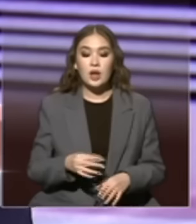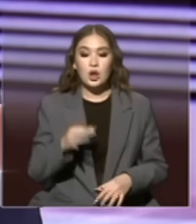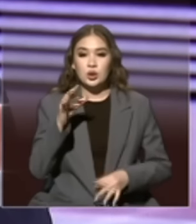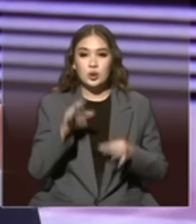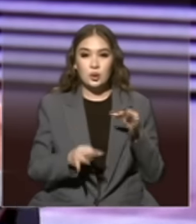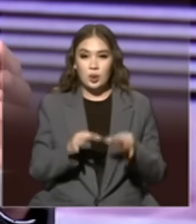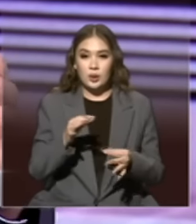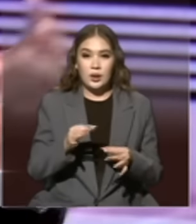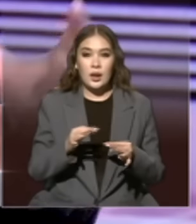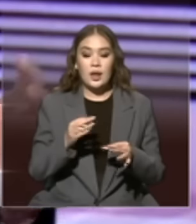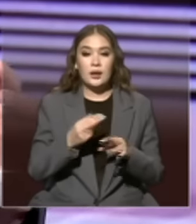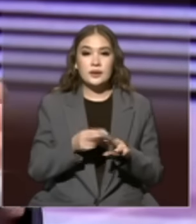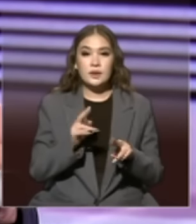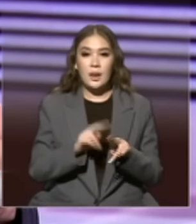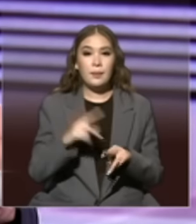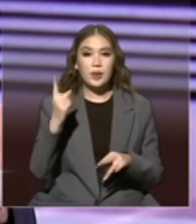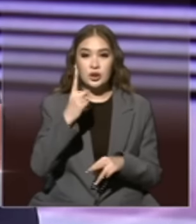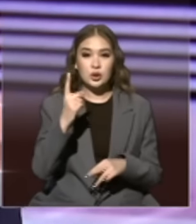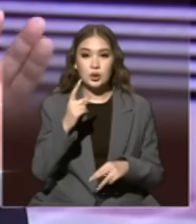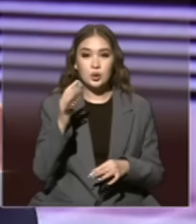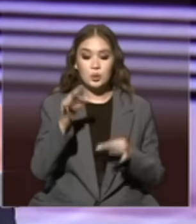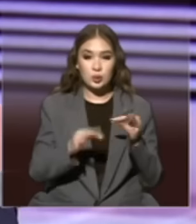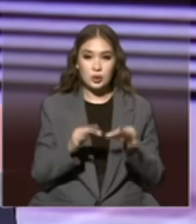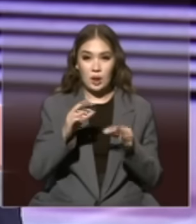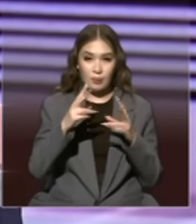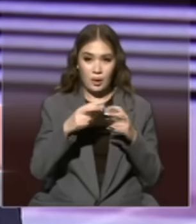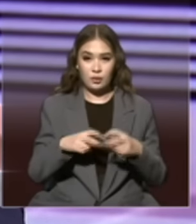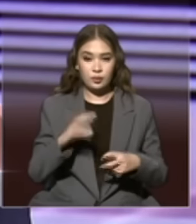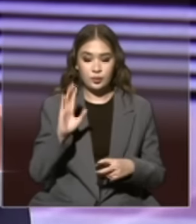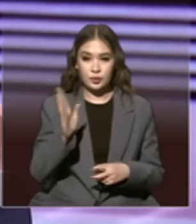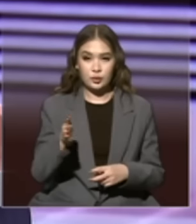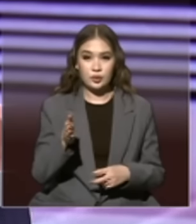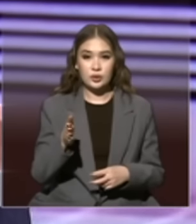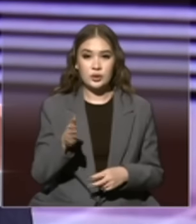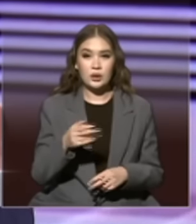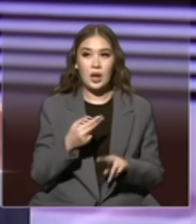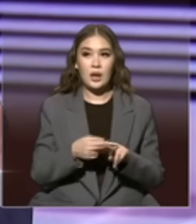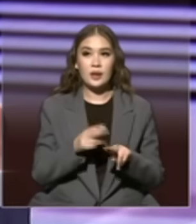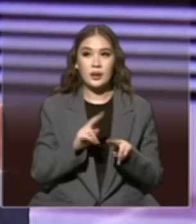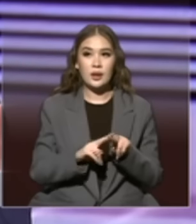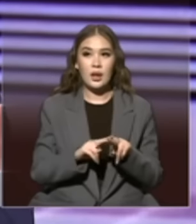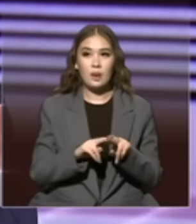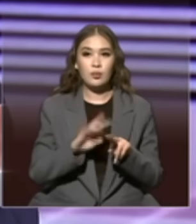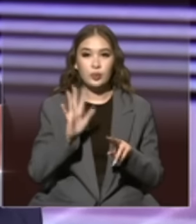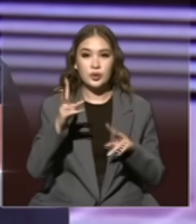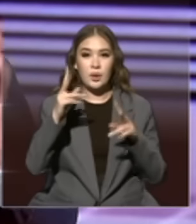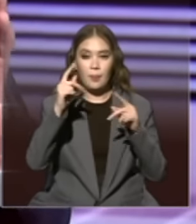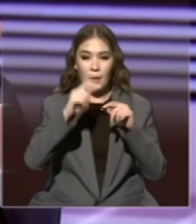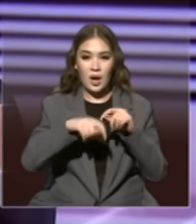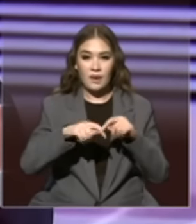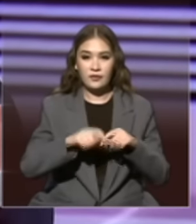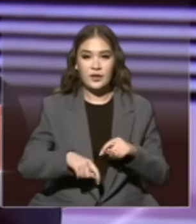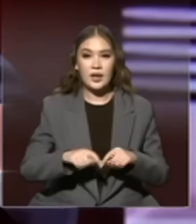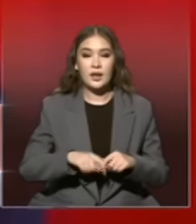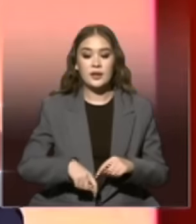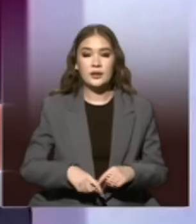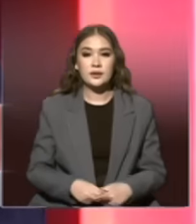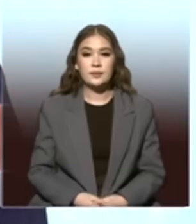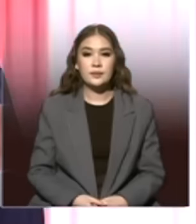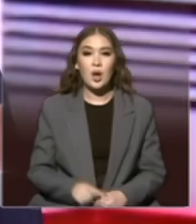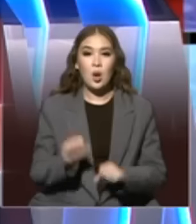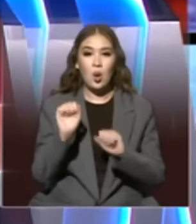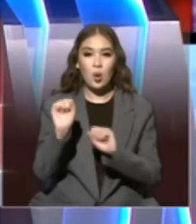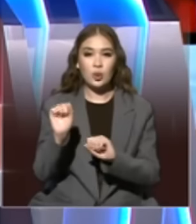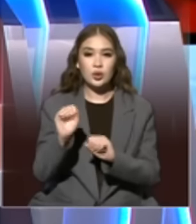қылмыстық алқасында ол жерде бірінші судья қарайды ғой. Ол жерге алқабилер қатыспайды. Сол жерде бұл жан-жақты зерттеледі. Мына